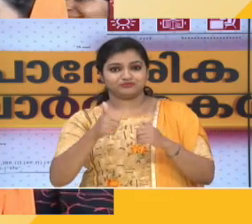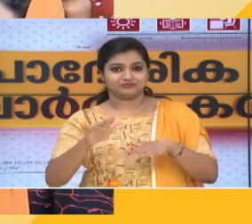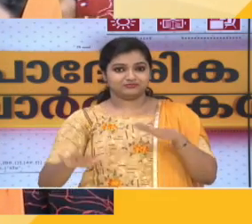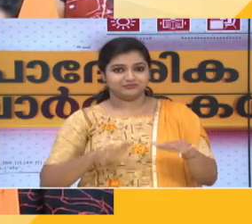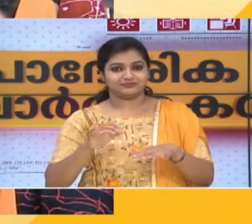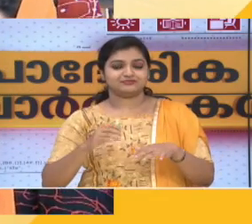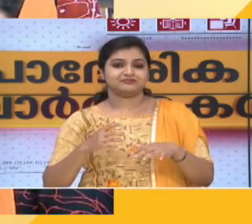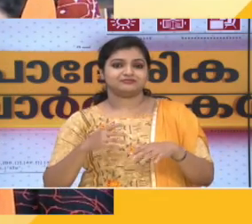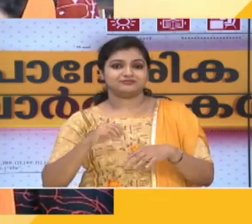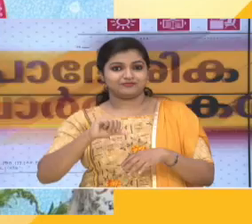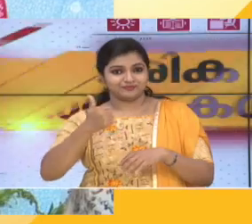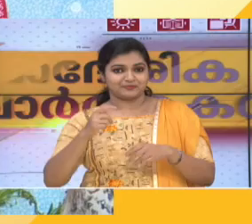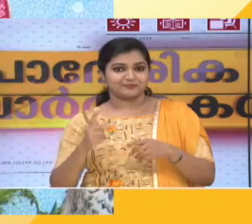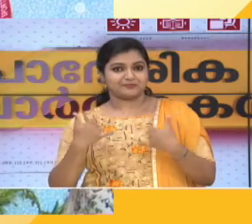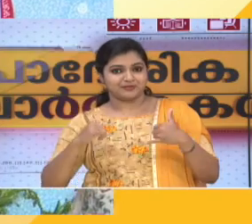മറച്ചു വെക്കുന്നില്ല ശ്രീലക്ഷ്മി.